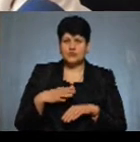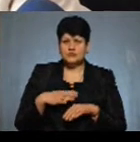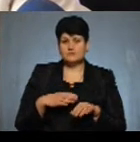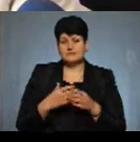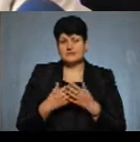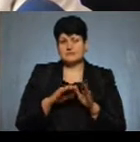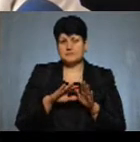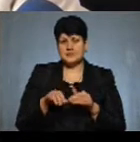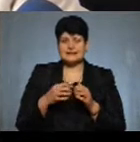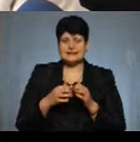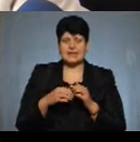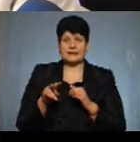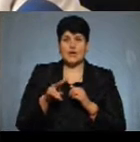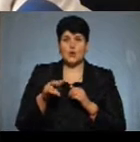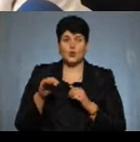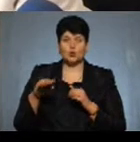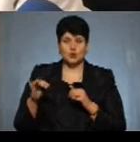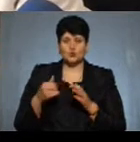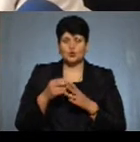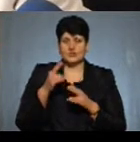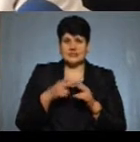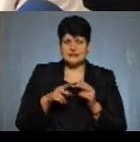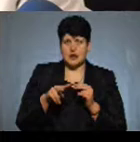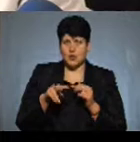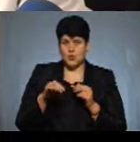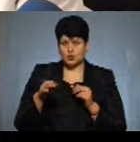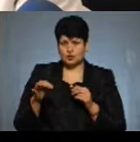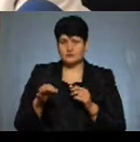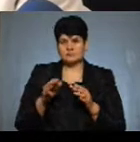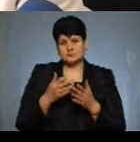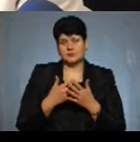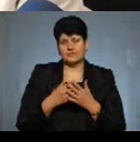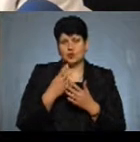очікуємо десь після середини лютого, до кінця лютого, ймовірно,